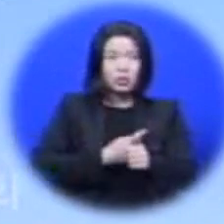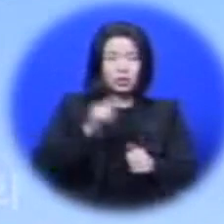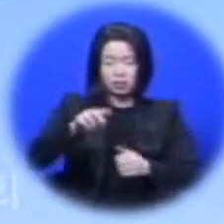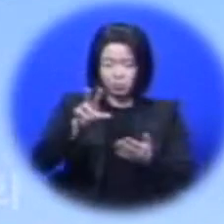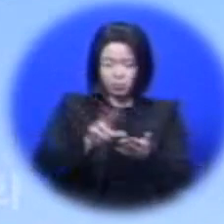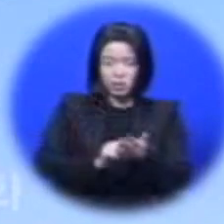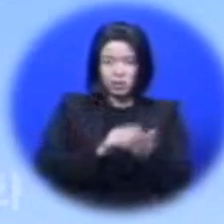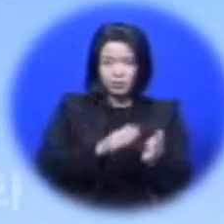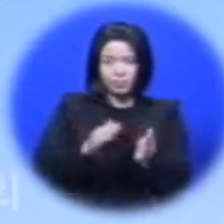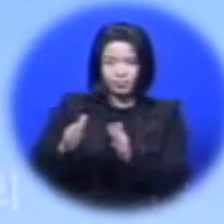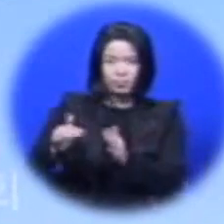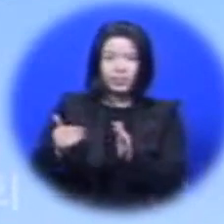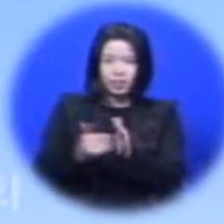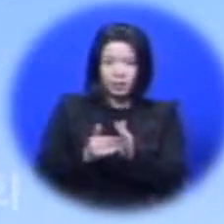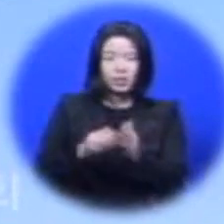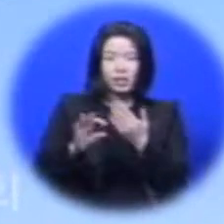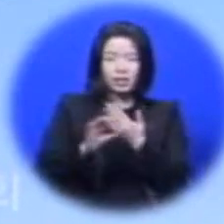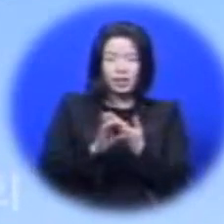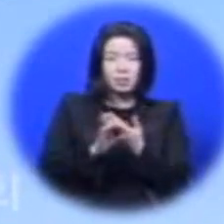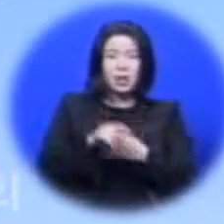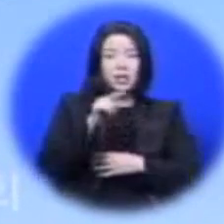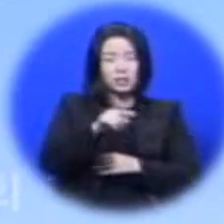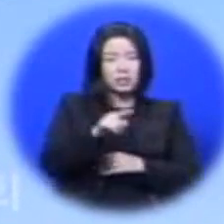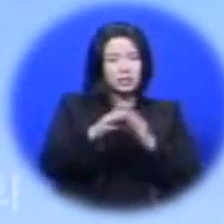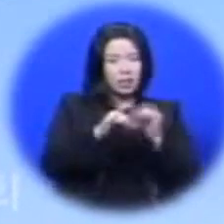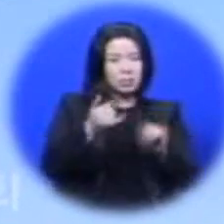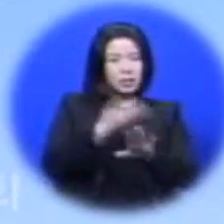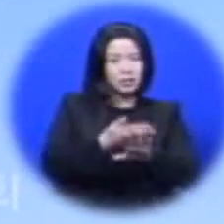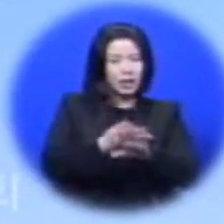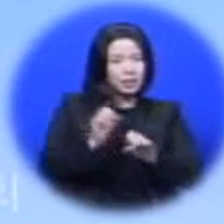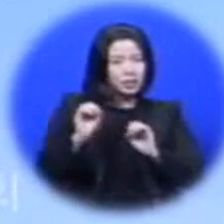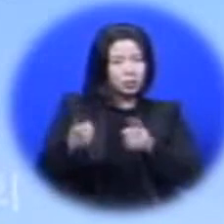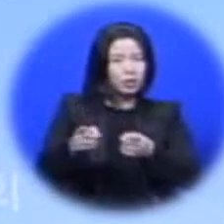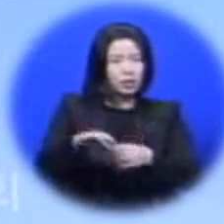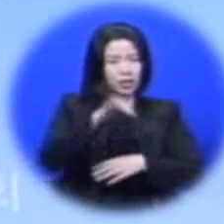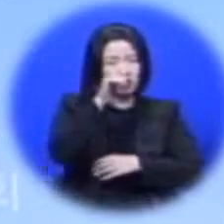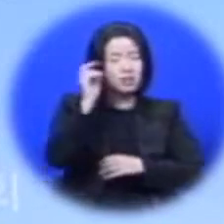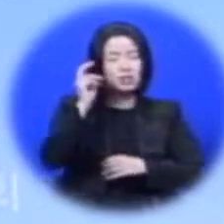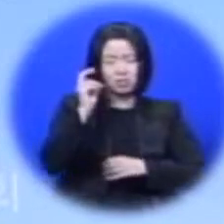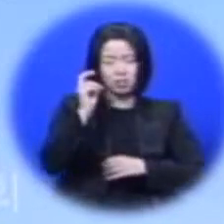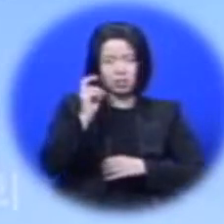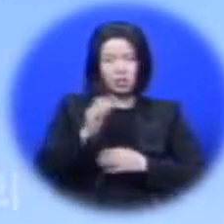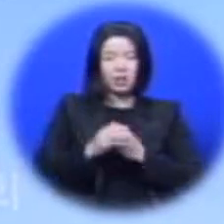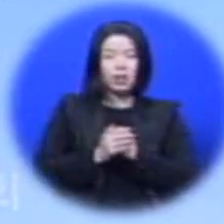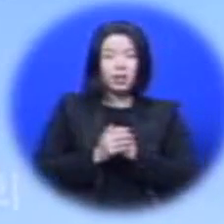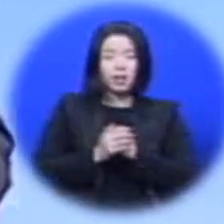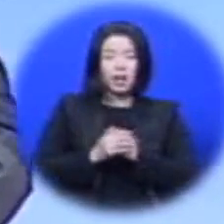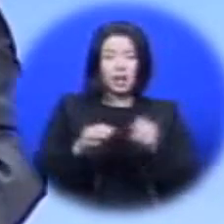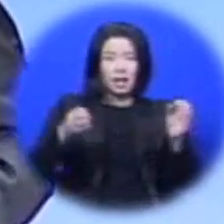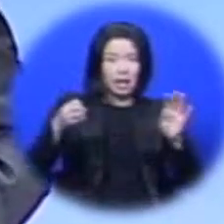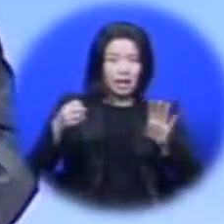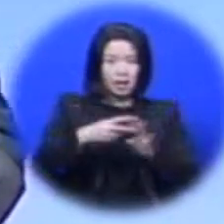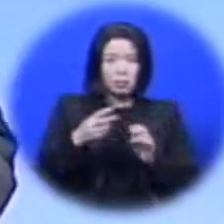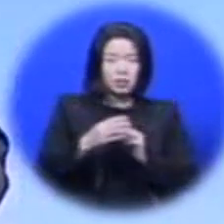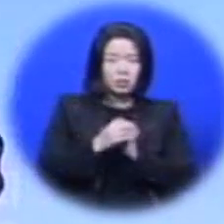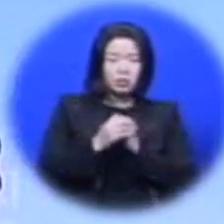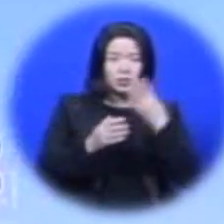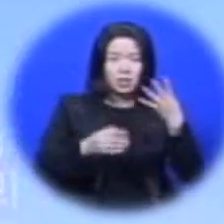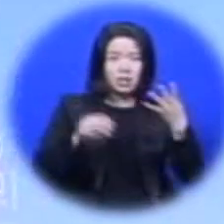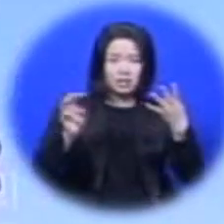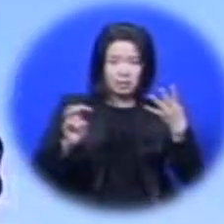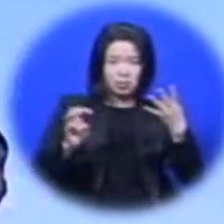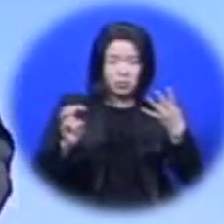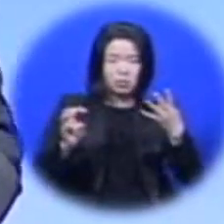정리하고 했다면 아마 그에게는 다른 기회가 있을 수도 있었겠죠. 에베소서 4장 30절